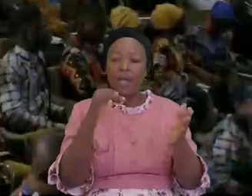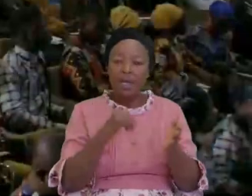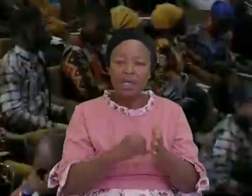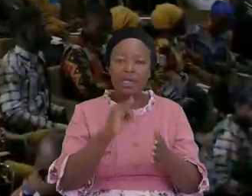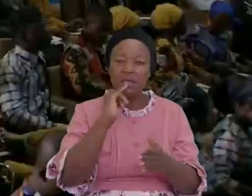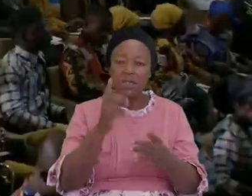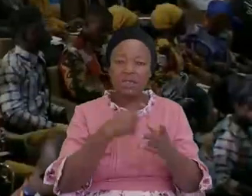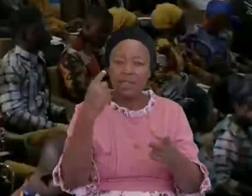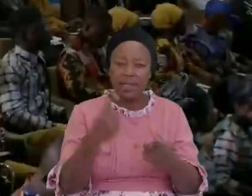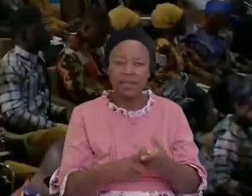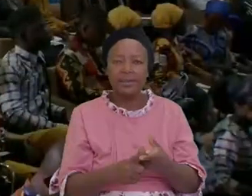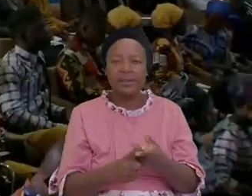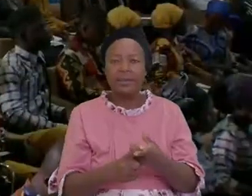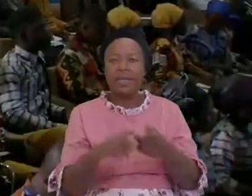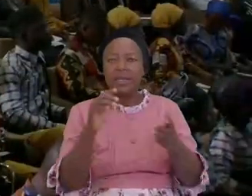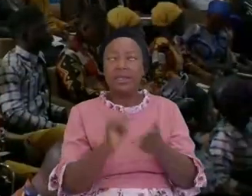C'est alors